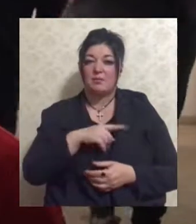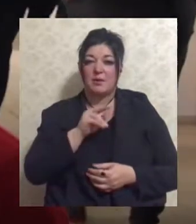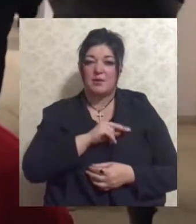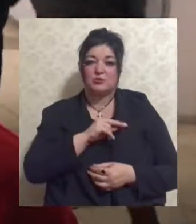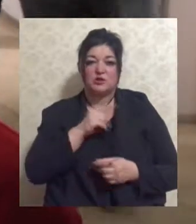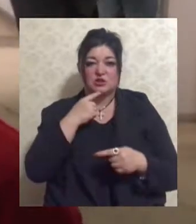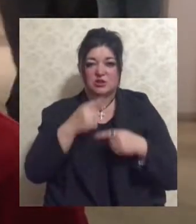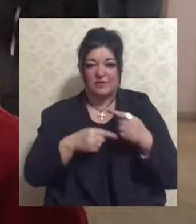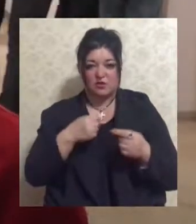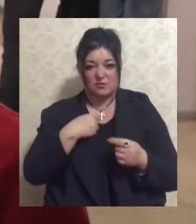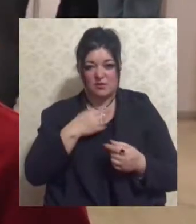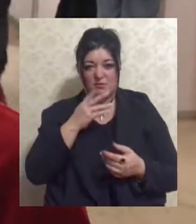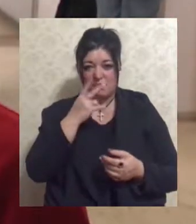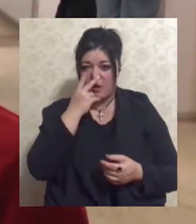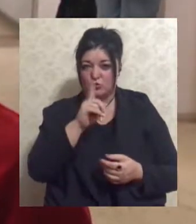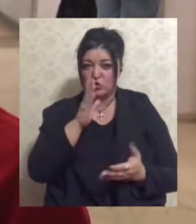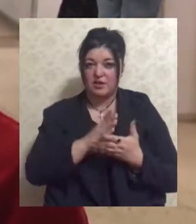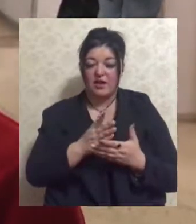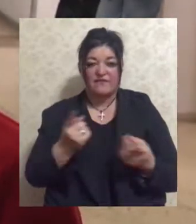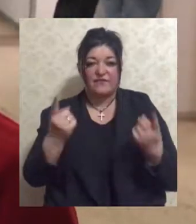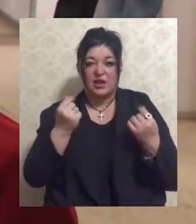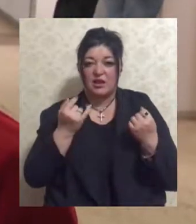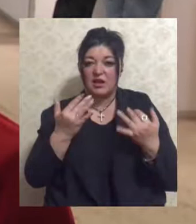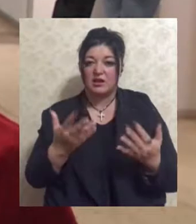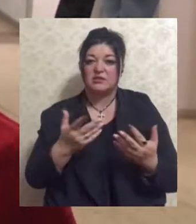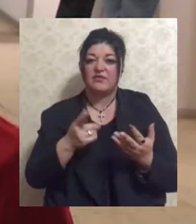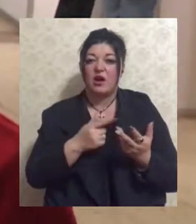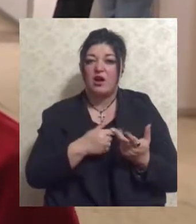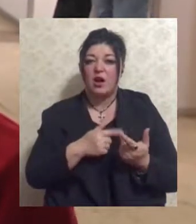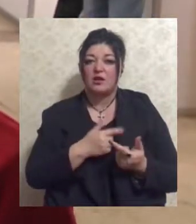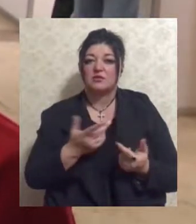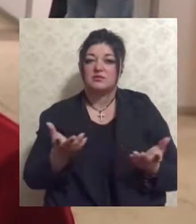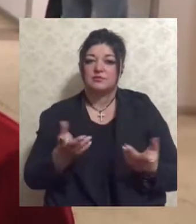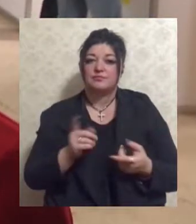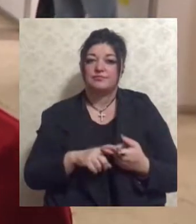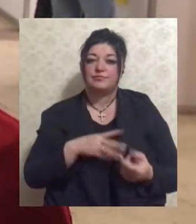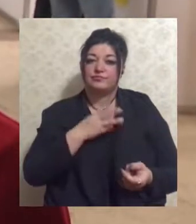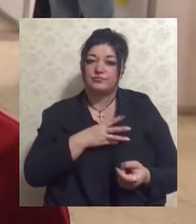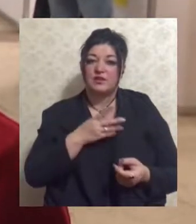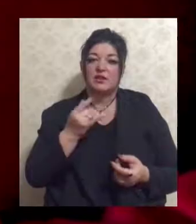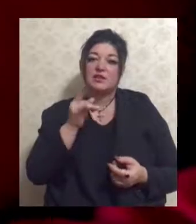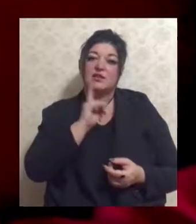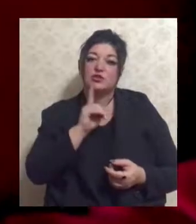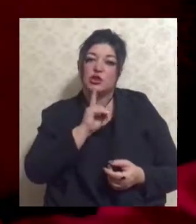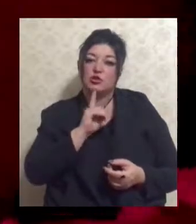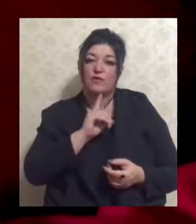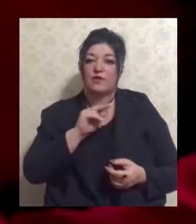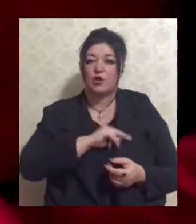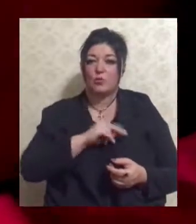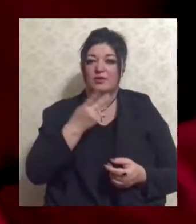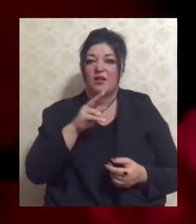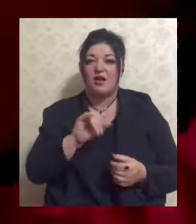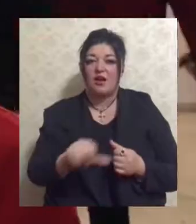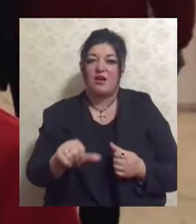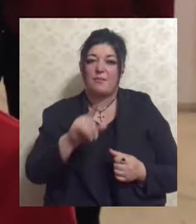є велика кількість вакансій або стажувань, або тимчасових робіт для молоді, для студентів навіть з